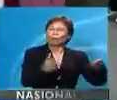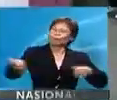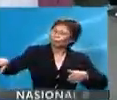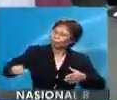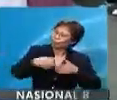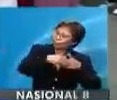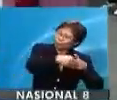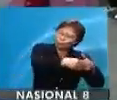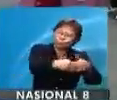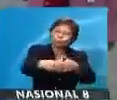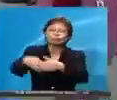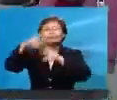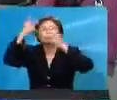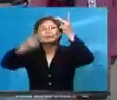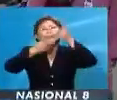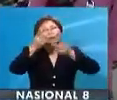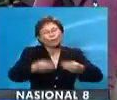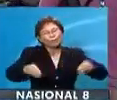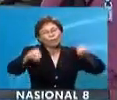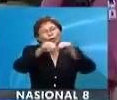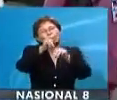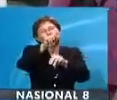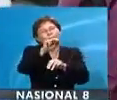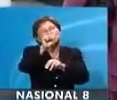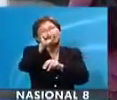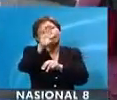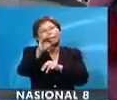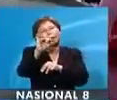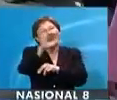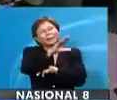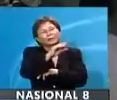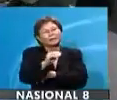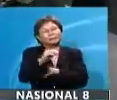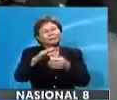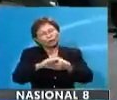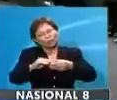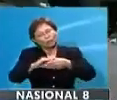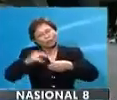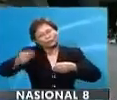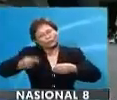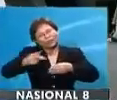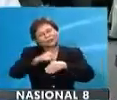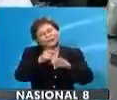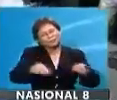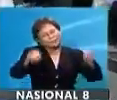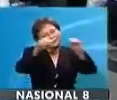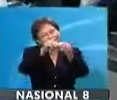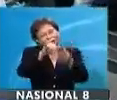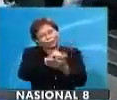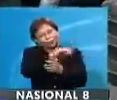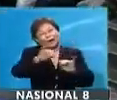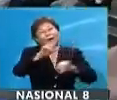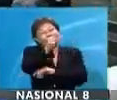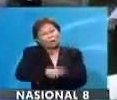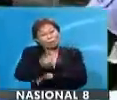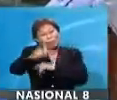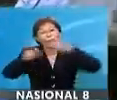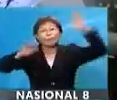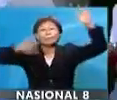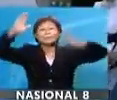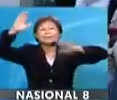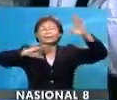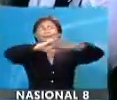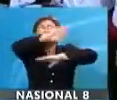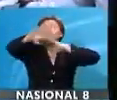menziarahi Masjid Nabawi dan juga diceritakan kisah-kisah menarik ataupun kisah-kisah bersejarah di Masjid Nabawi. Dan kita tahu jemaah haji Malaysia